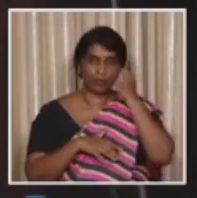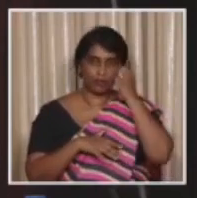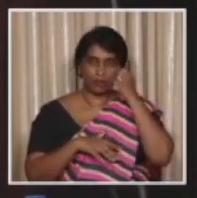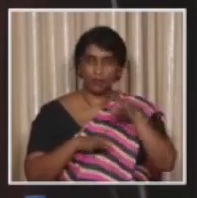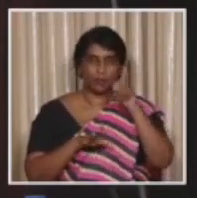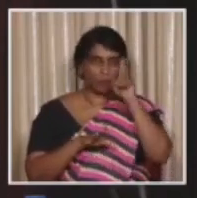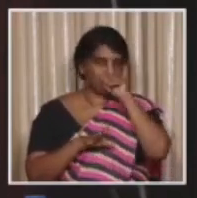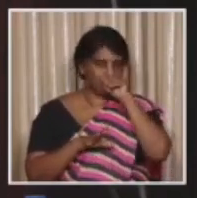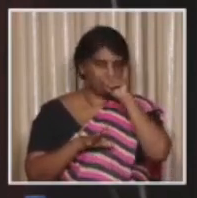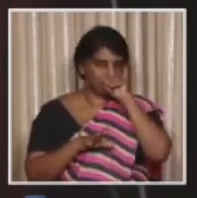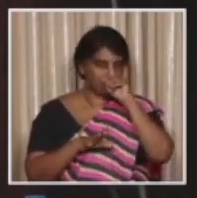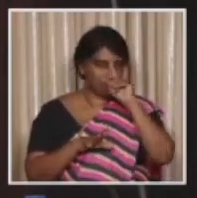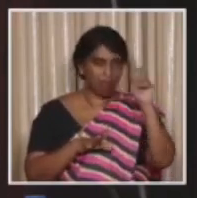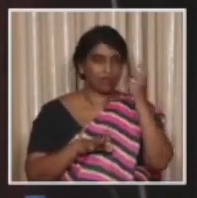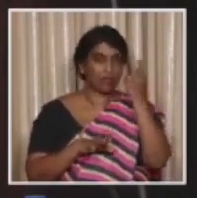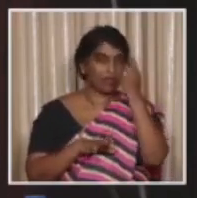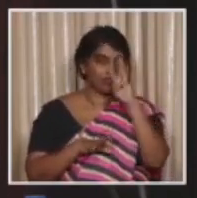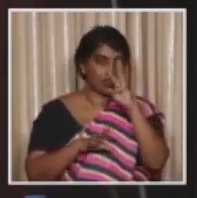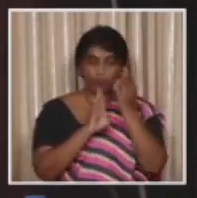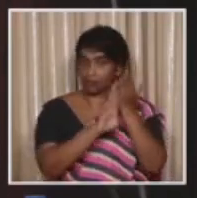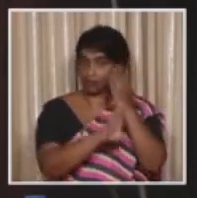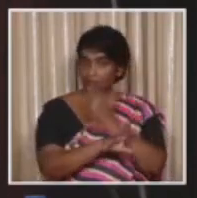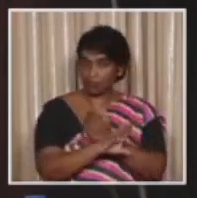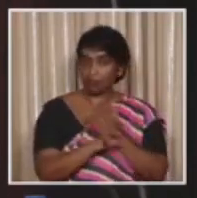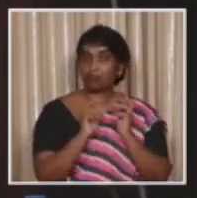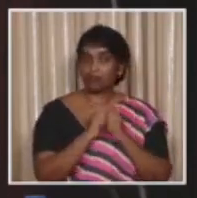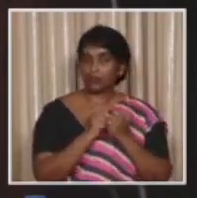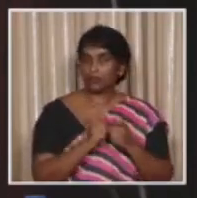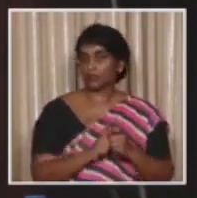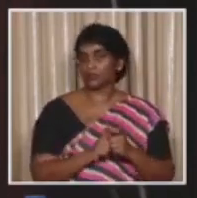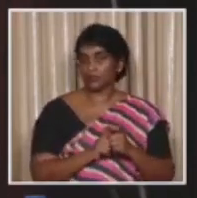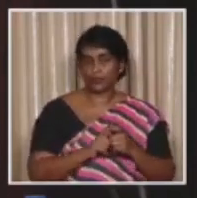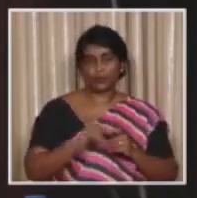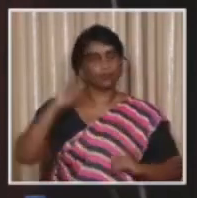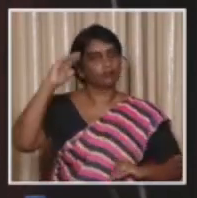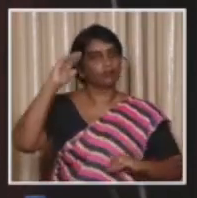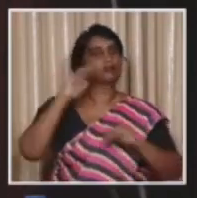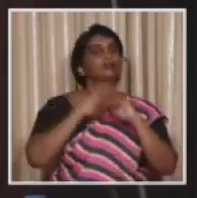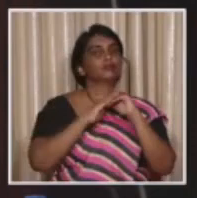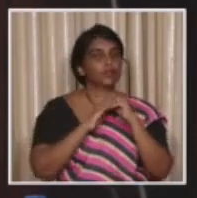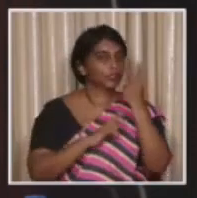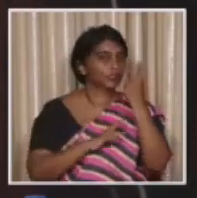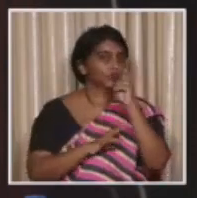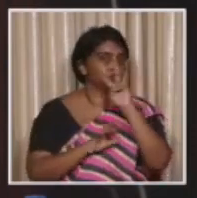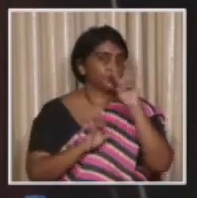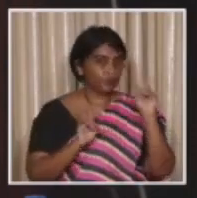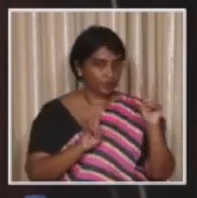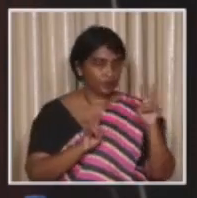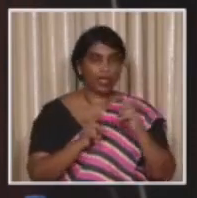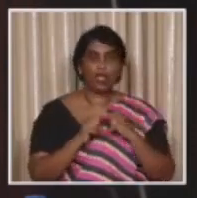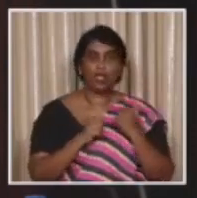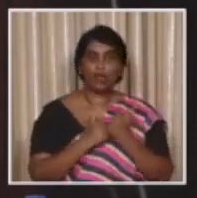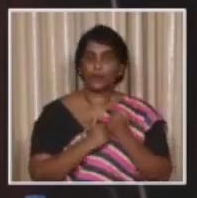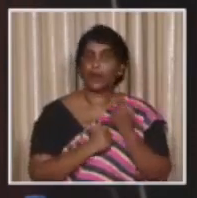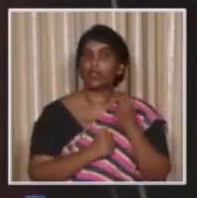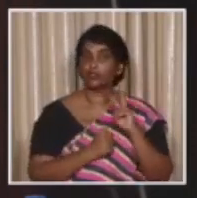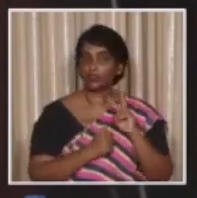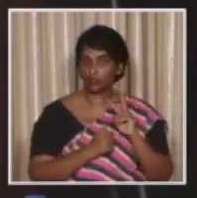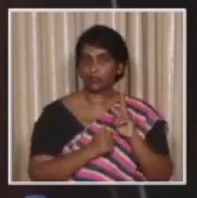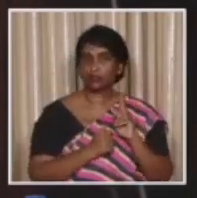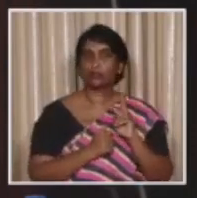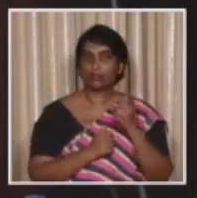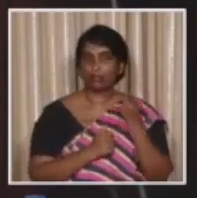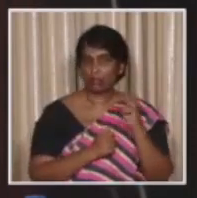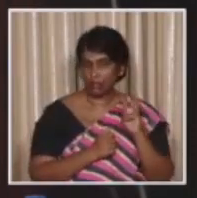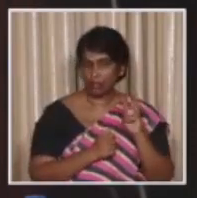හරියට මාස 13කට කලින් ඒ හානිය උච්චම ස්ථානයට ගිහිල්ලා 2022 අප්‍රේල් මාසේ 12 වෙනිදා 13